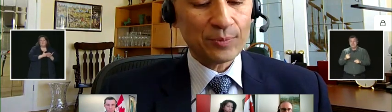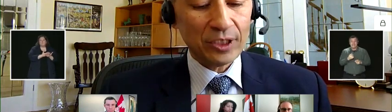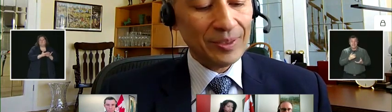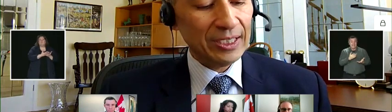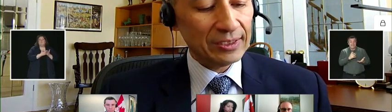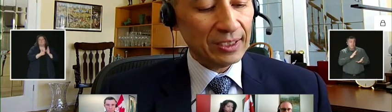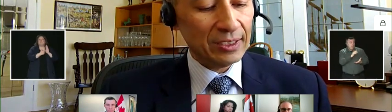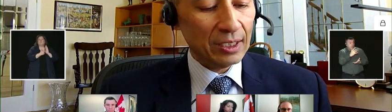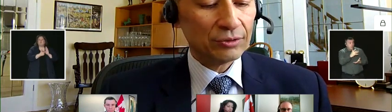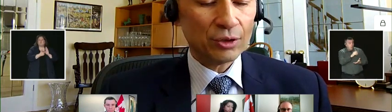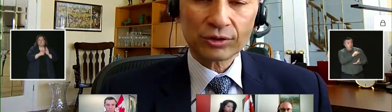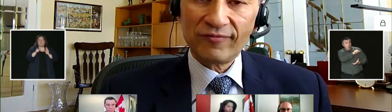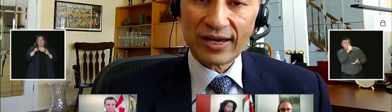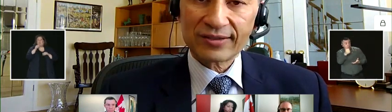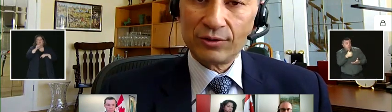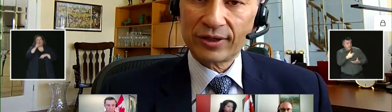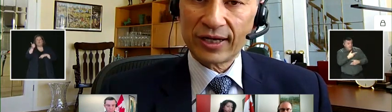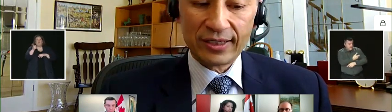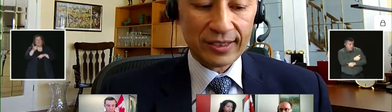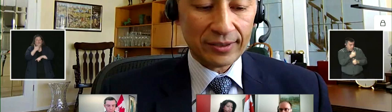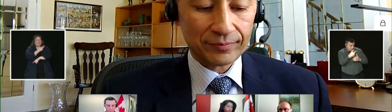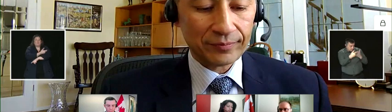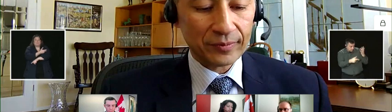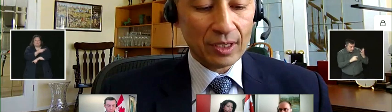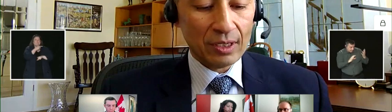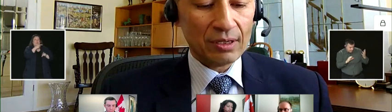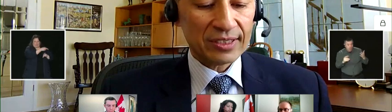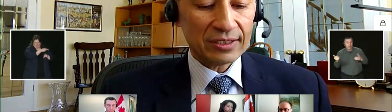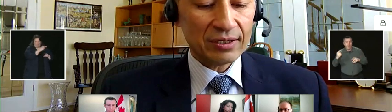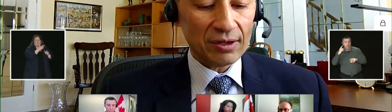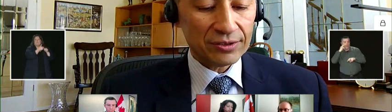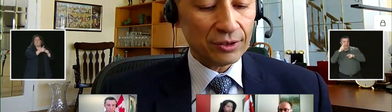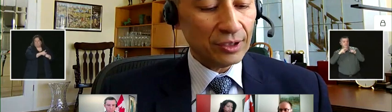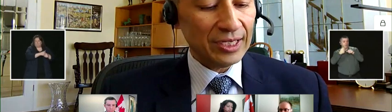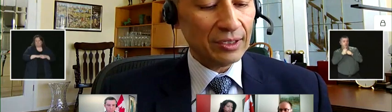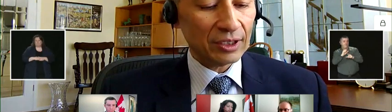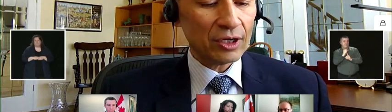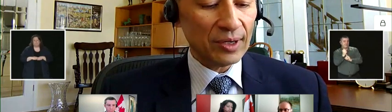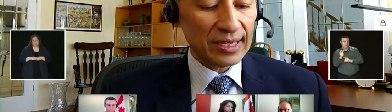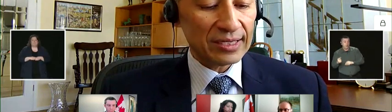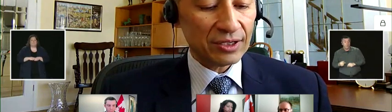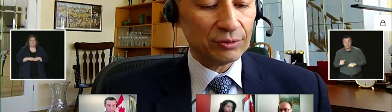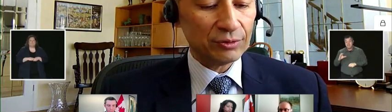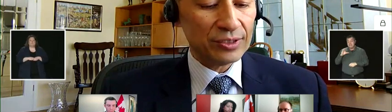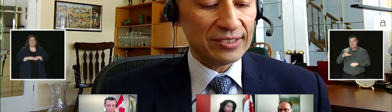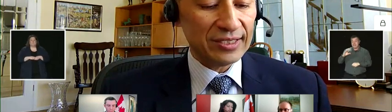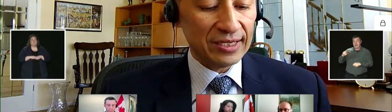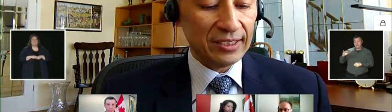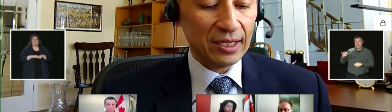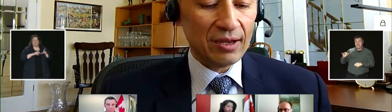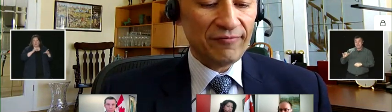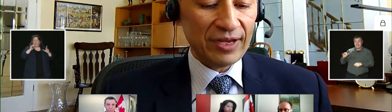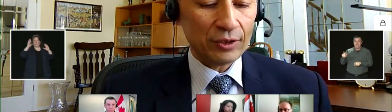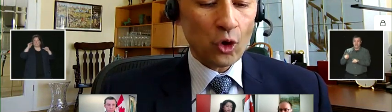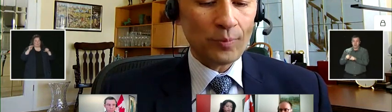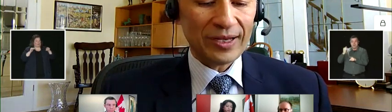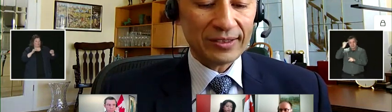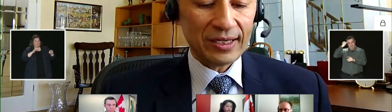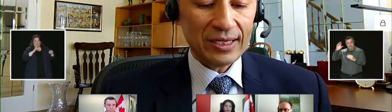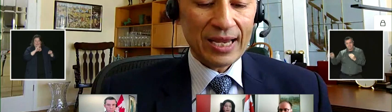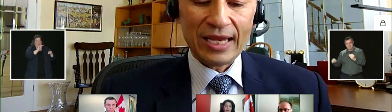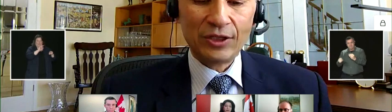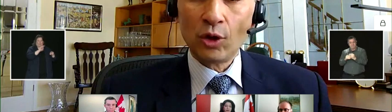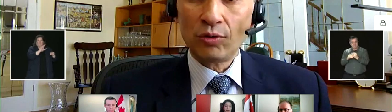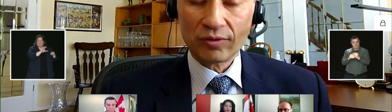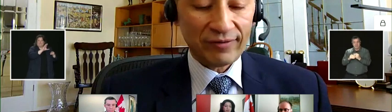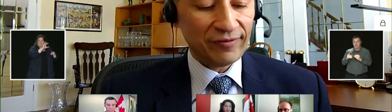la disponibilité d'autres vaccins au Canada. On s'attend à ce que les recommandations du CCNI viennent